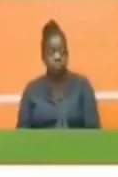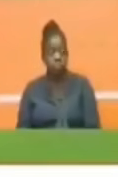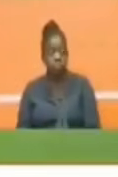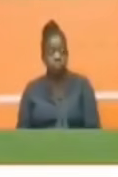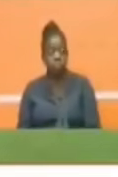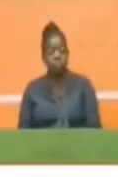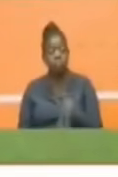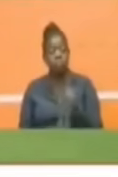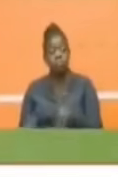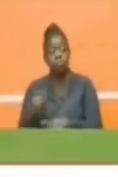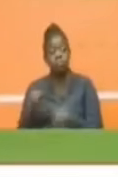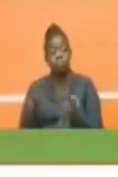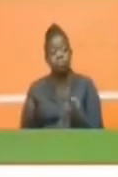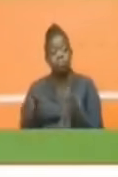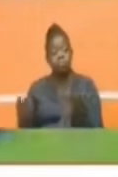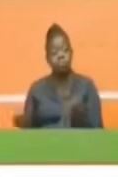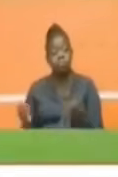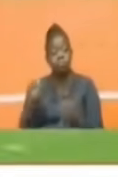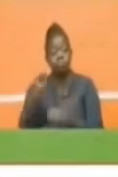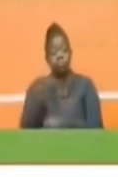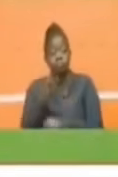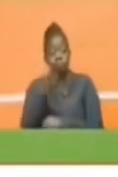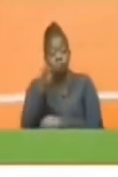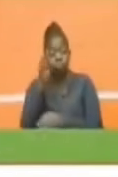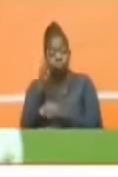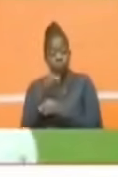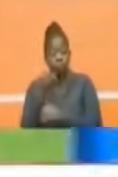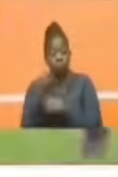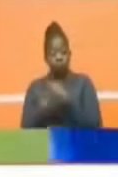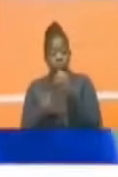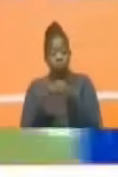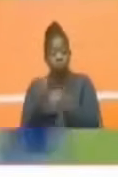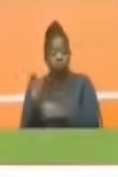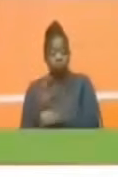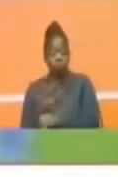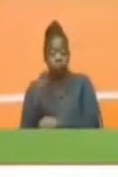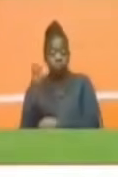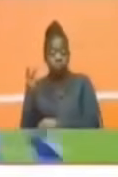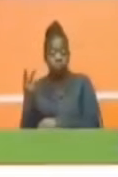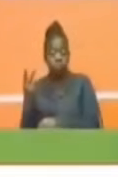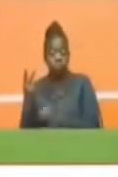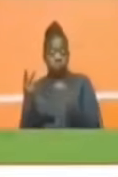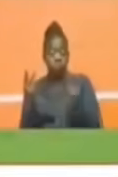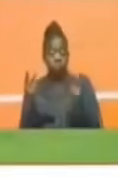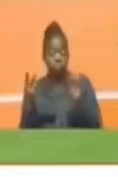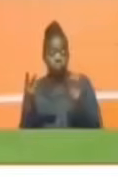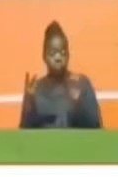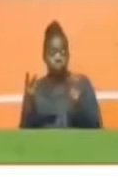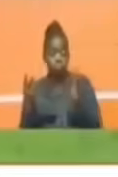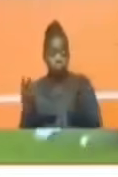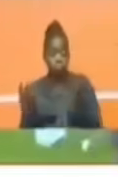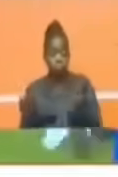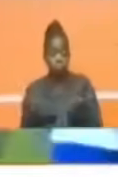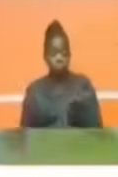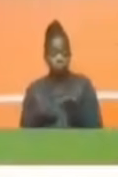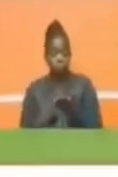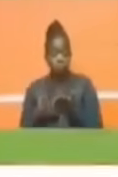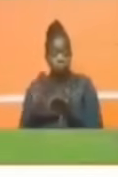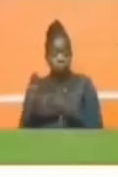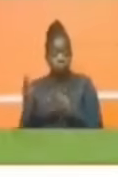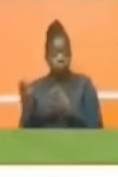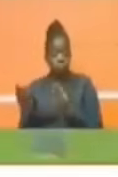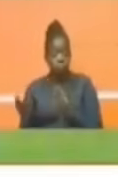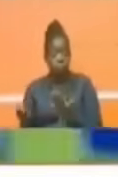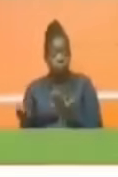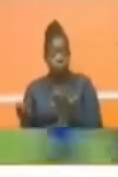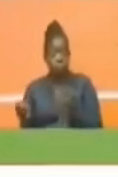bachabili wa mwako ugweda wa St. Mary's Chitendi bambizi na Kaseke International College kugoro bili kugwelele boga na masaka abresta kwa